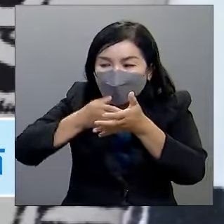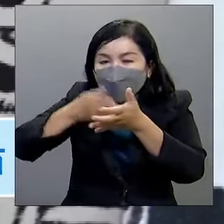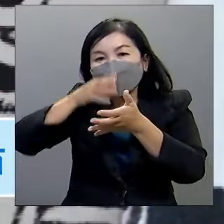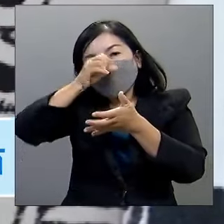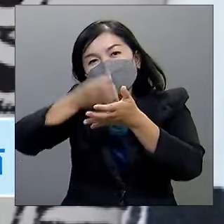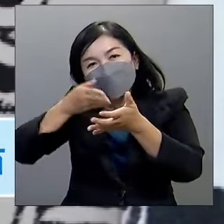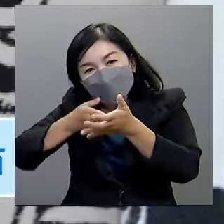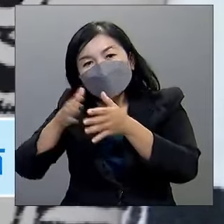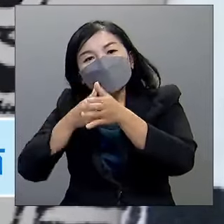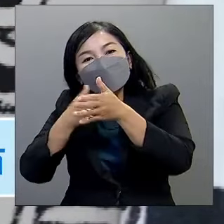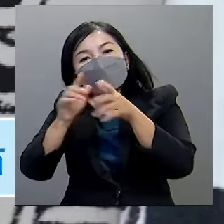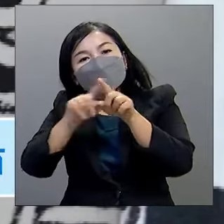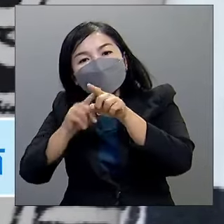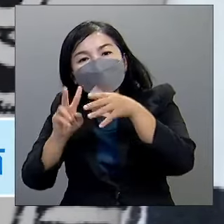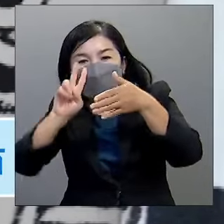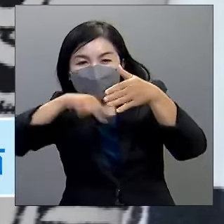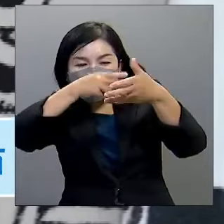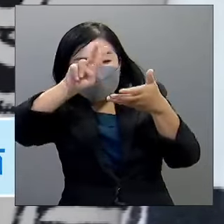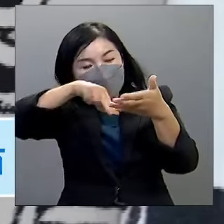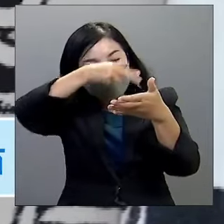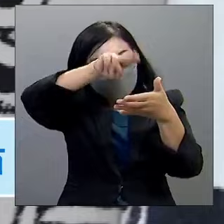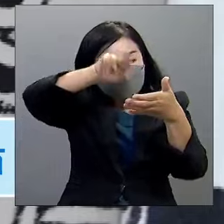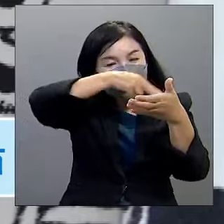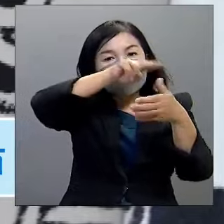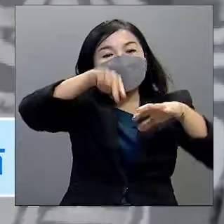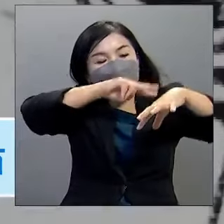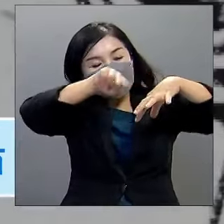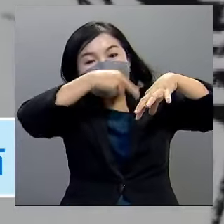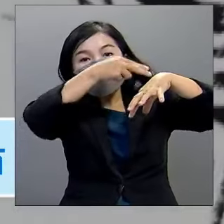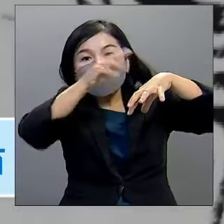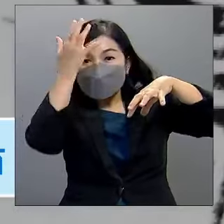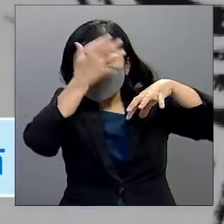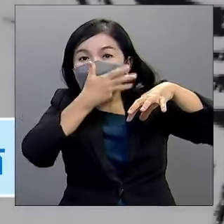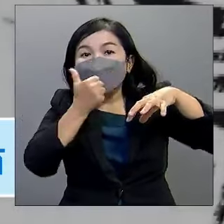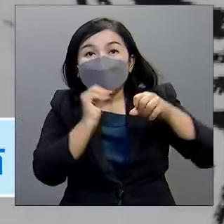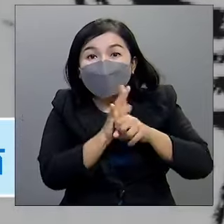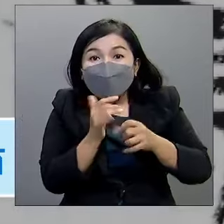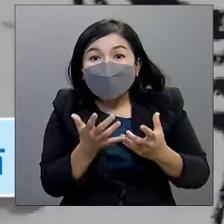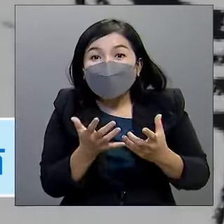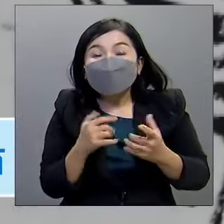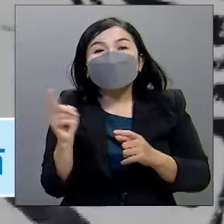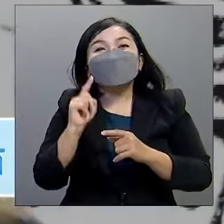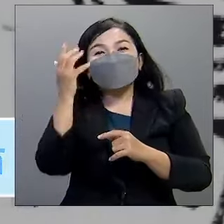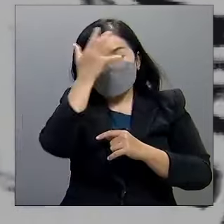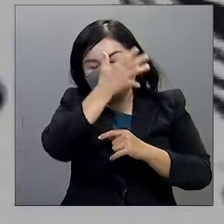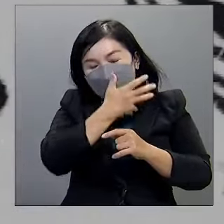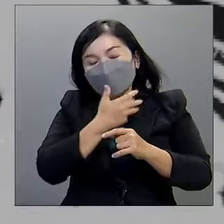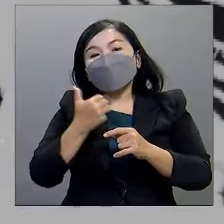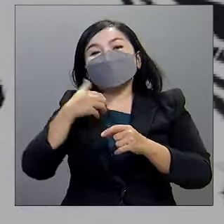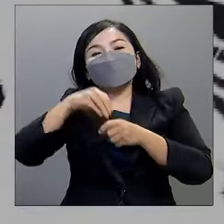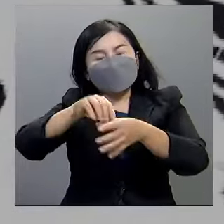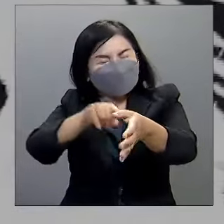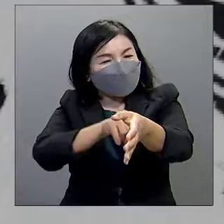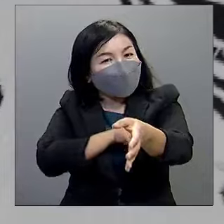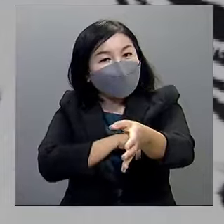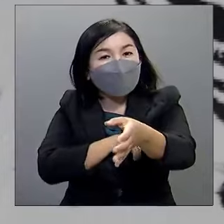ะทั้งชนิดของสีที่ใช้เขียนลวดลายทำได้สำเร็จแล้วค่ะลายสวยไม่พอเป็นเอกลักษณ์ด้วยคงทนถาวร